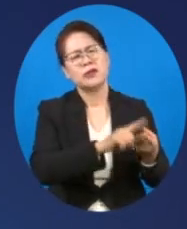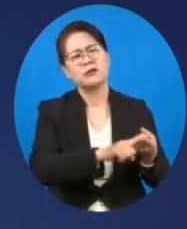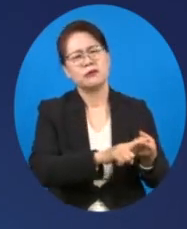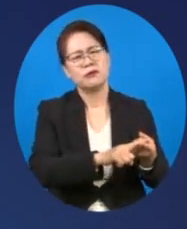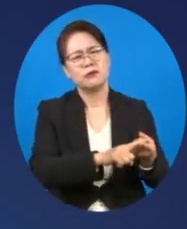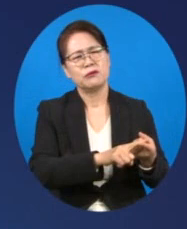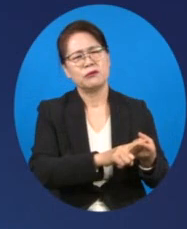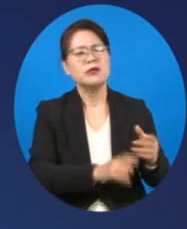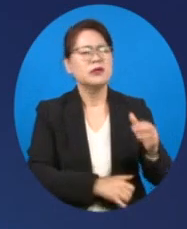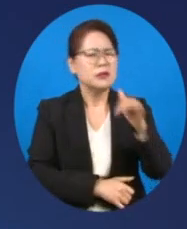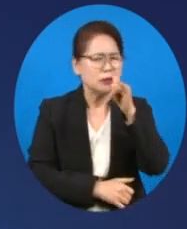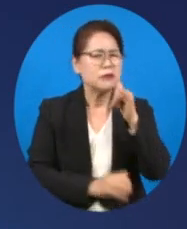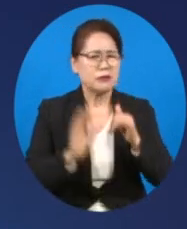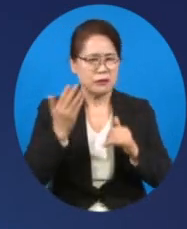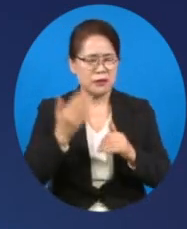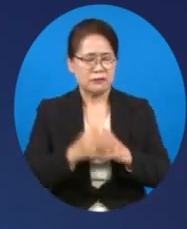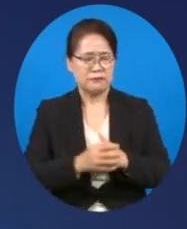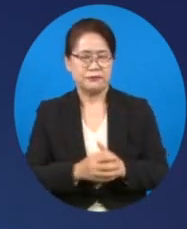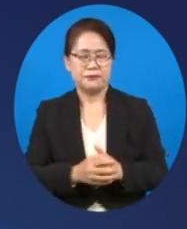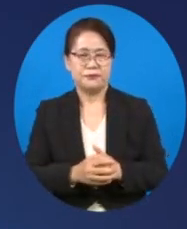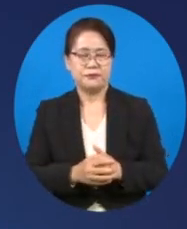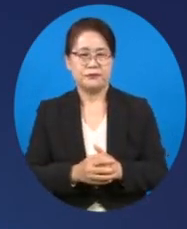있게 된다는 얘기입니다